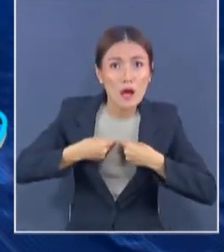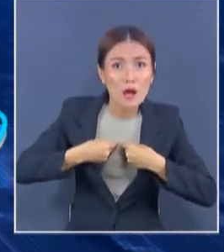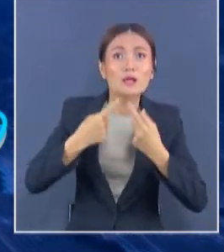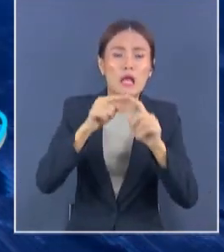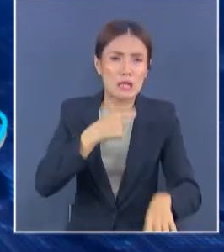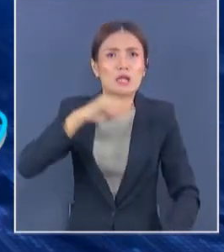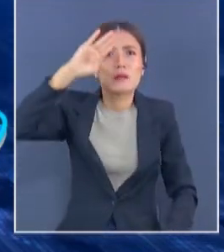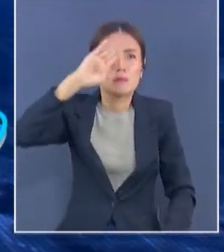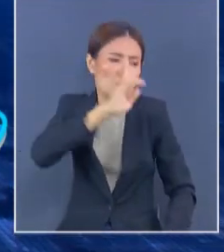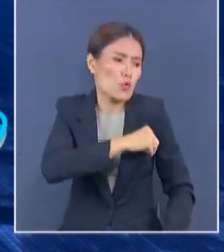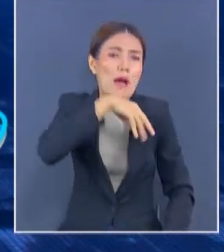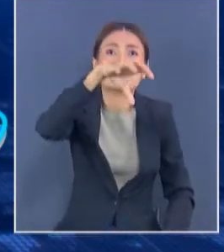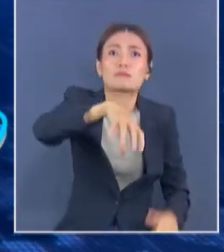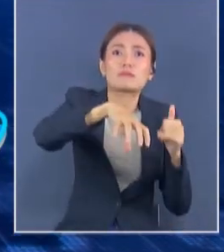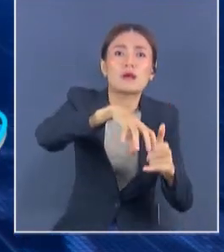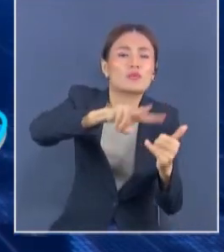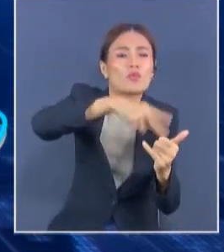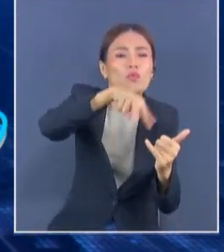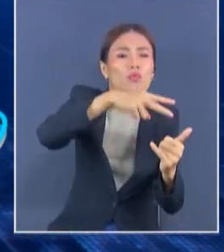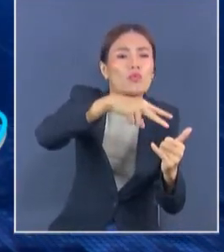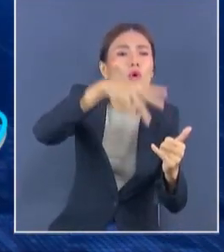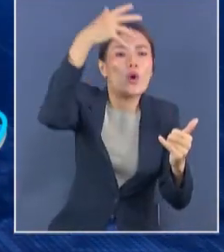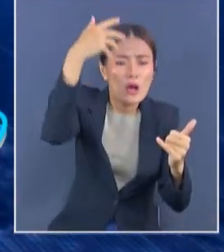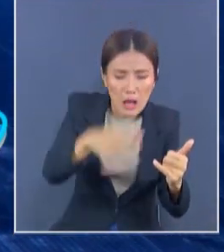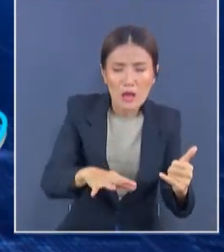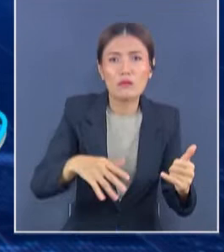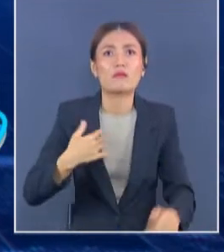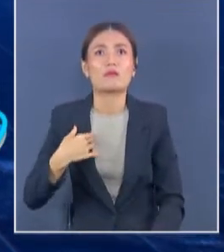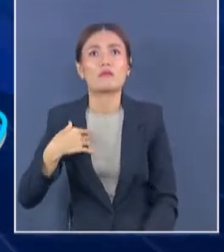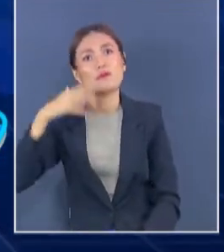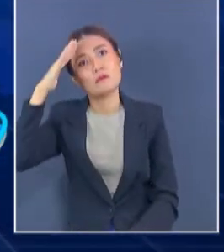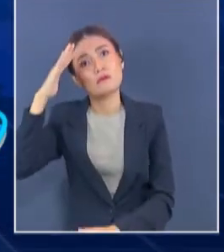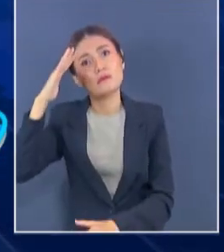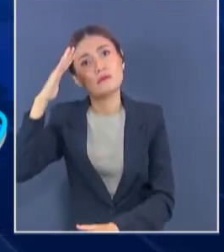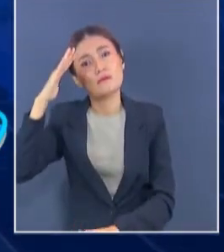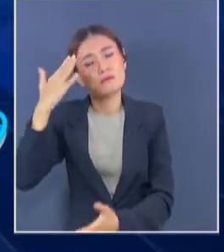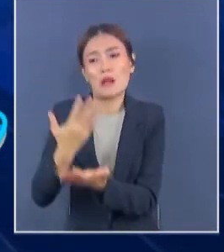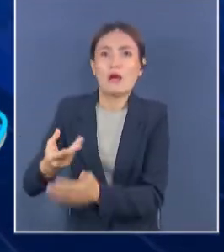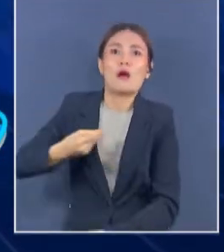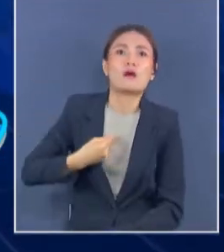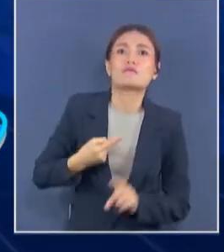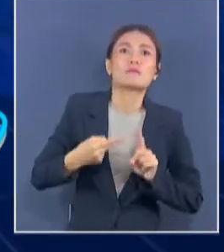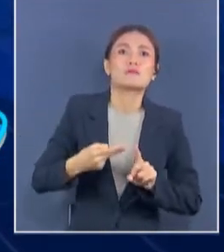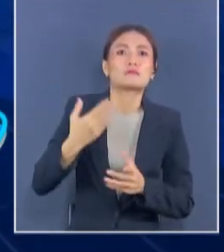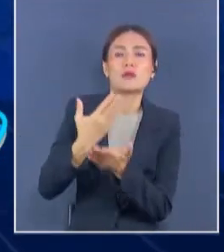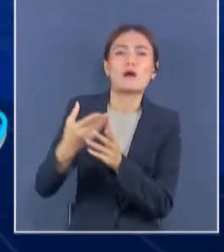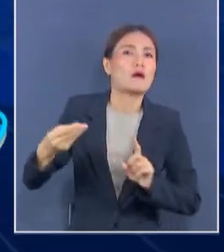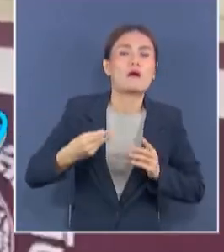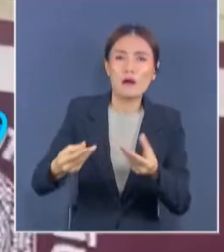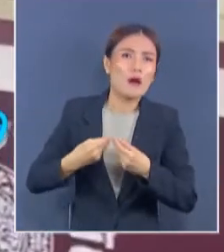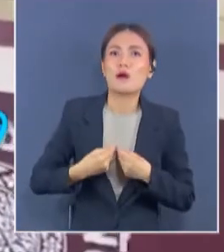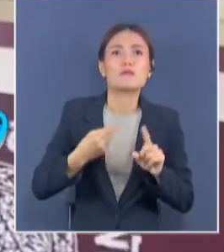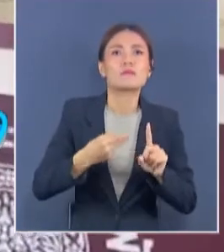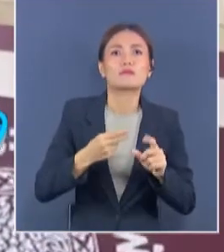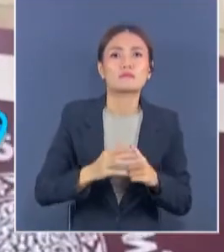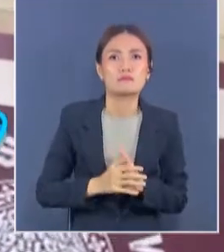ออกจากโรงพยาบาลมาแล้วนะครับชายคนนี้บอกว่าได้รับเงินจริงๆเพียงแค่หมื่นเดียวเท่านั้นทีมเก่าของเราครับ